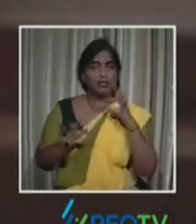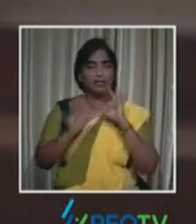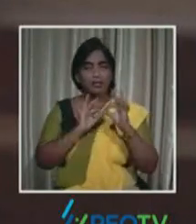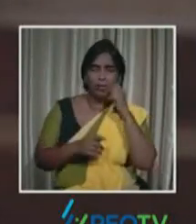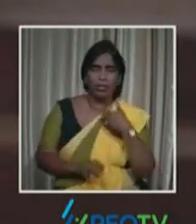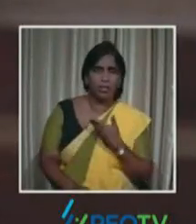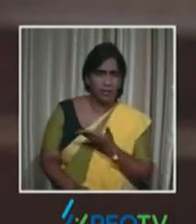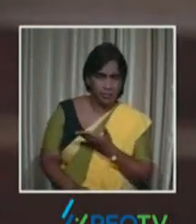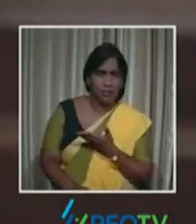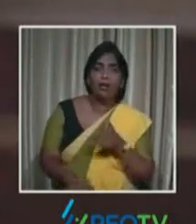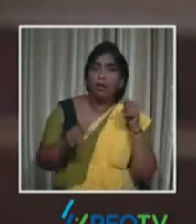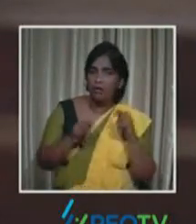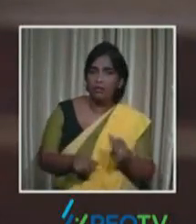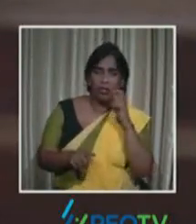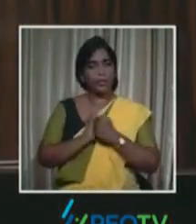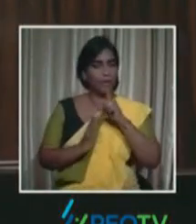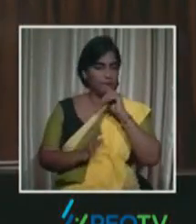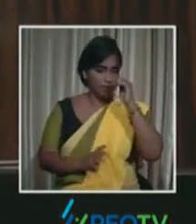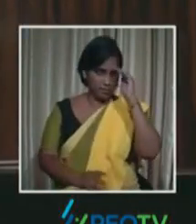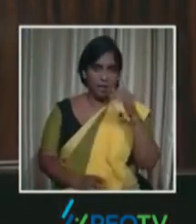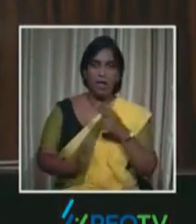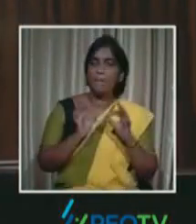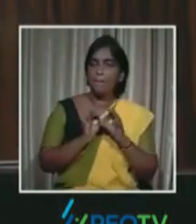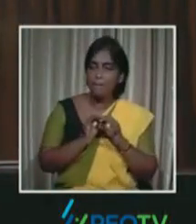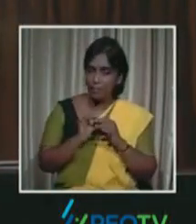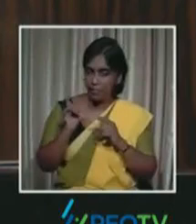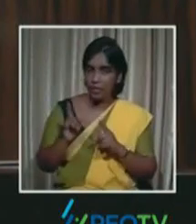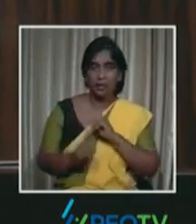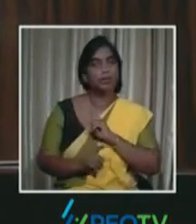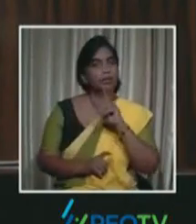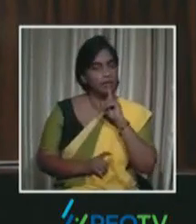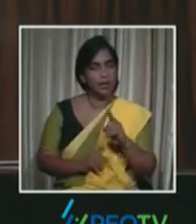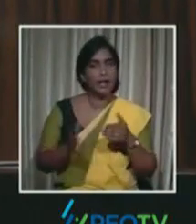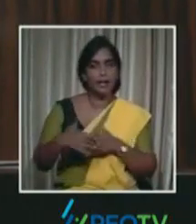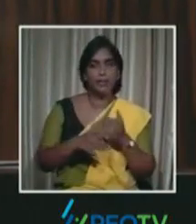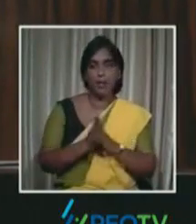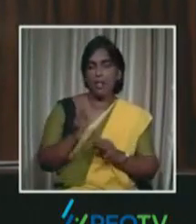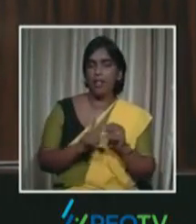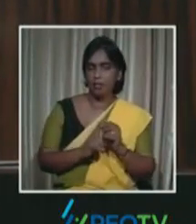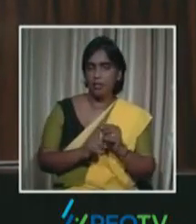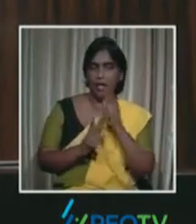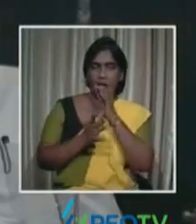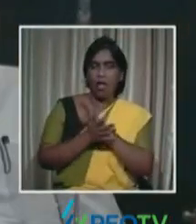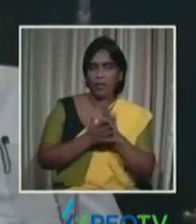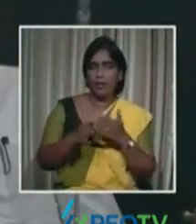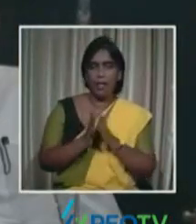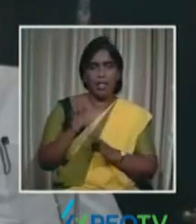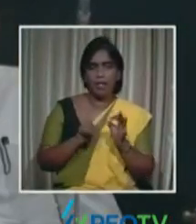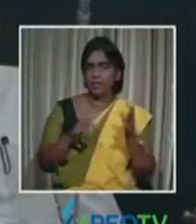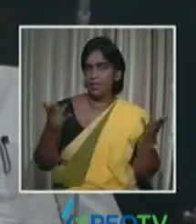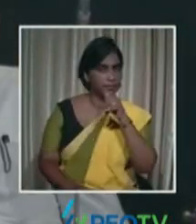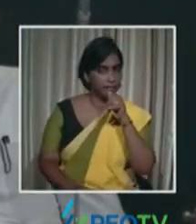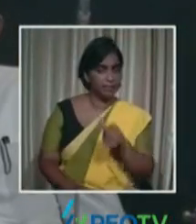තත්ත්වයක් ඇති වුණා අද එව්වට මිනිස්සු යන්නේ නැත්තේ ඒකයි නලින් බණ්ඩාර මන්තුමා සඳහන් කරා මේ කැබිනට් අමාත්‍යවරු ගැන මම හිතන්නේ හම්බන්තොට කැබිනට් අමාත්‍යවරයෙකුත් නැහැ